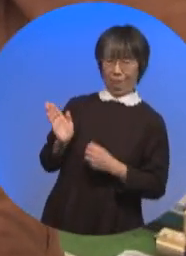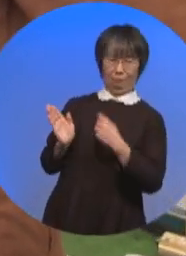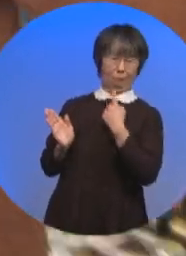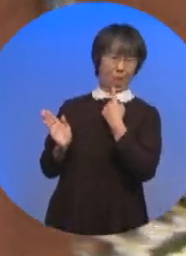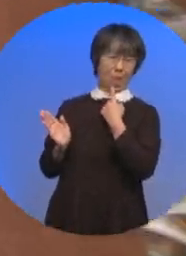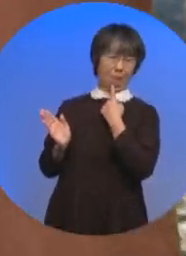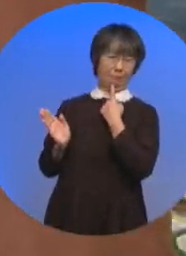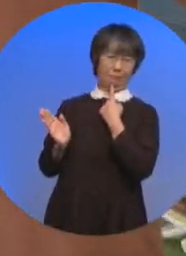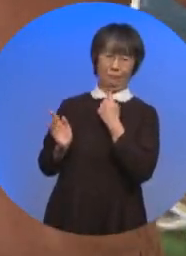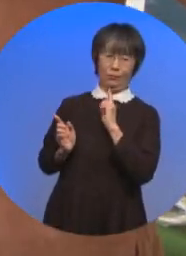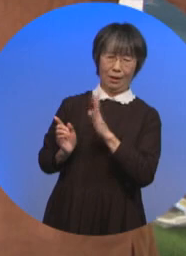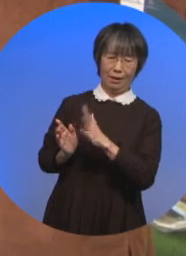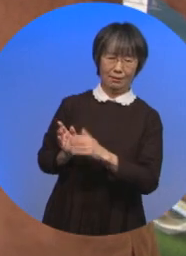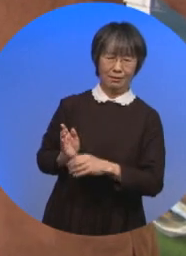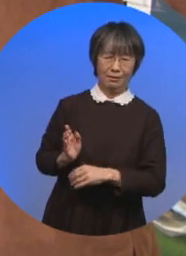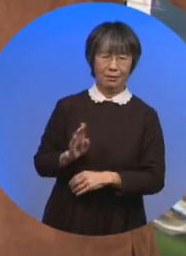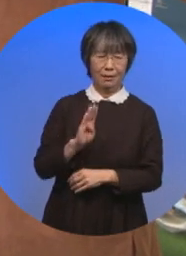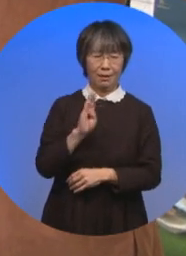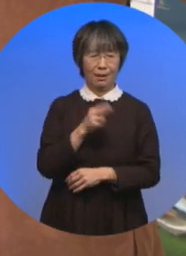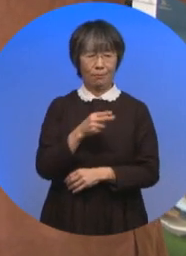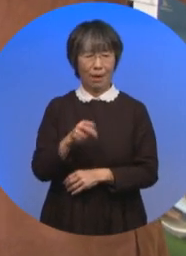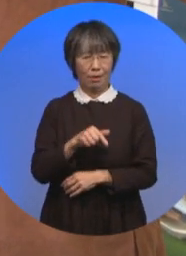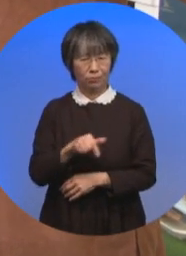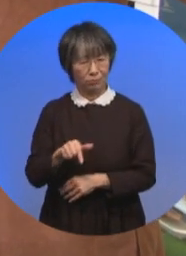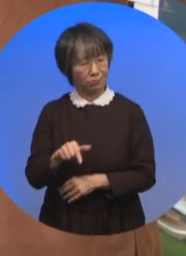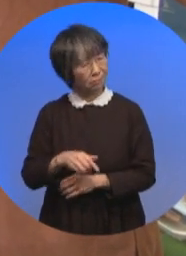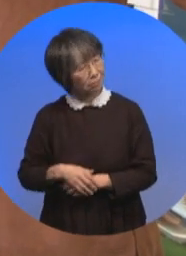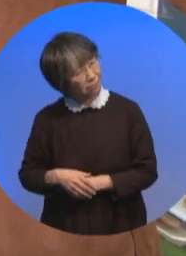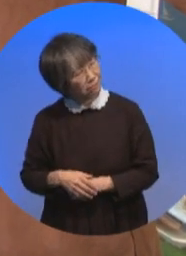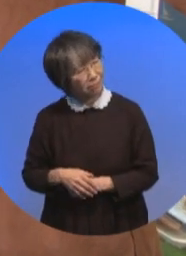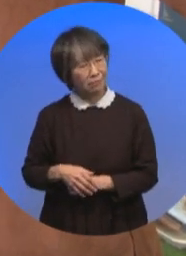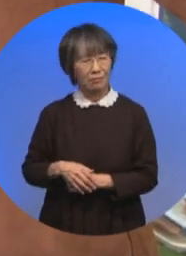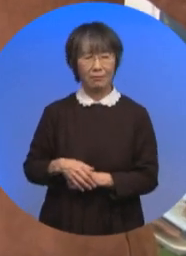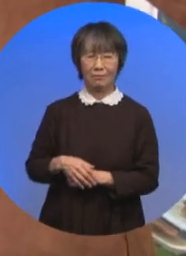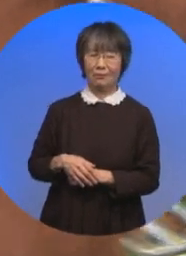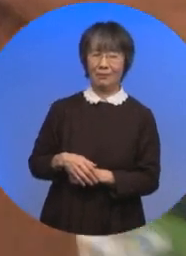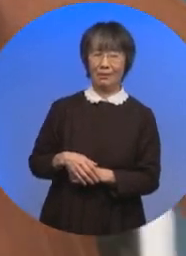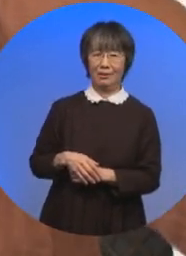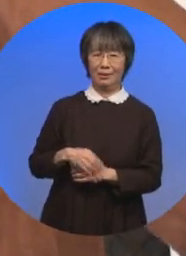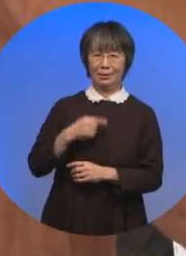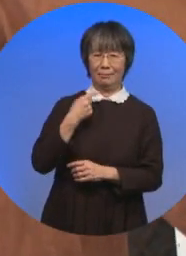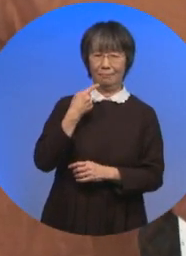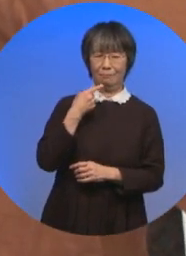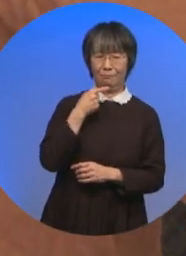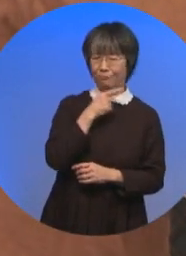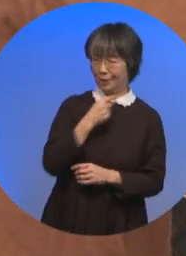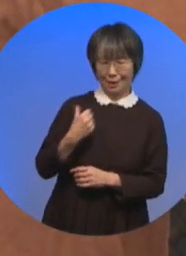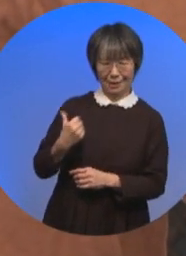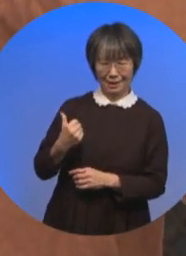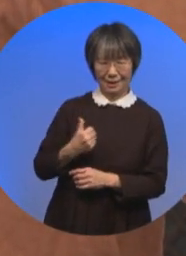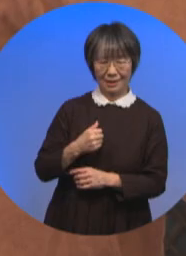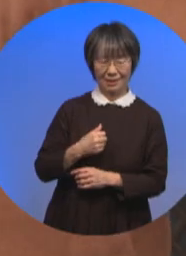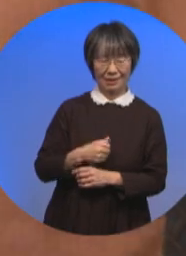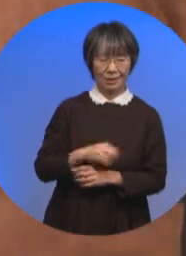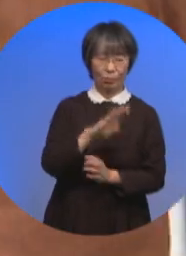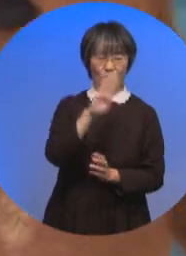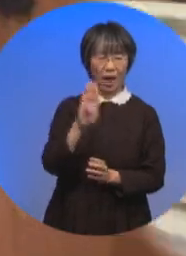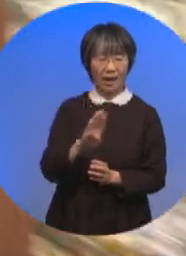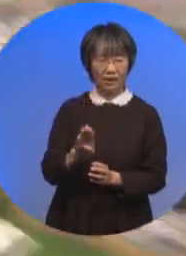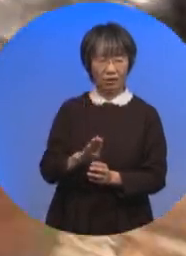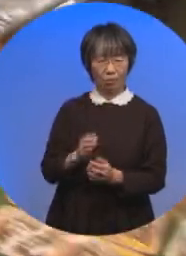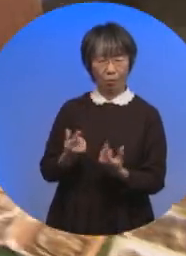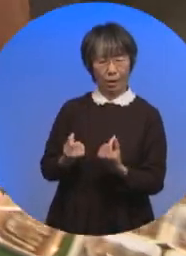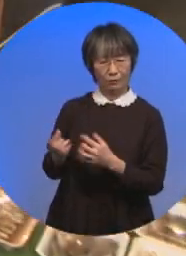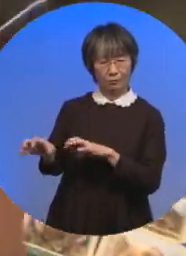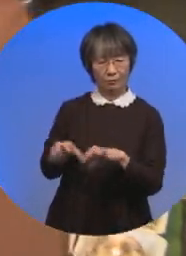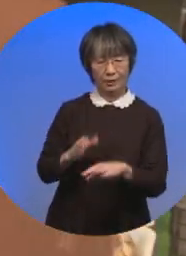待って。 ケバブ 魚屋さんやから。 ケバブグリ ル。いやいや、言うてないから。 ケバブ 無理やりブラジルにするのやめてくれる。 ケバブ。 ケバ